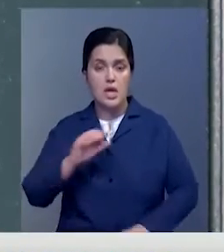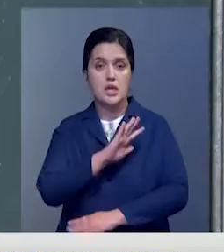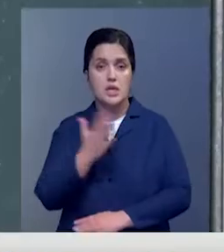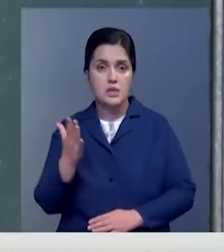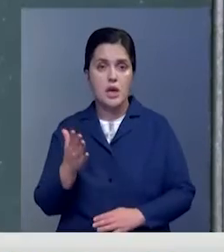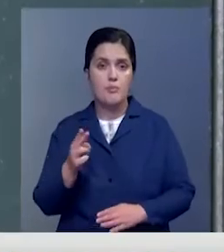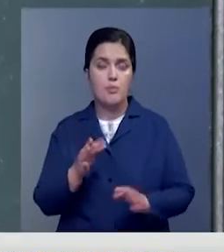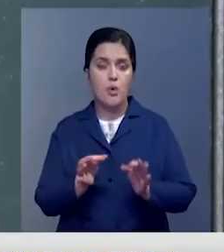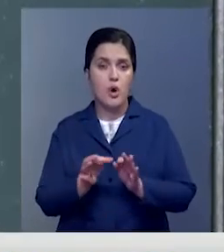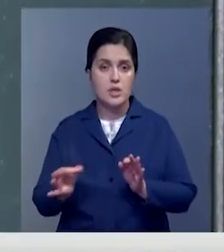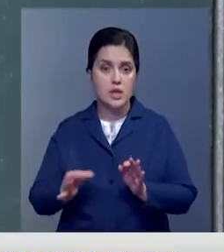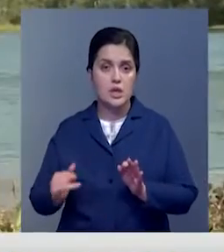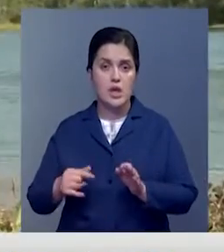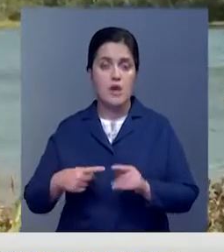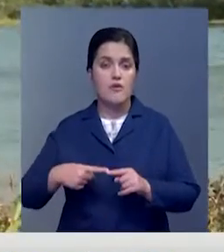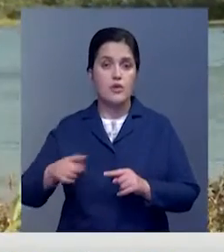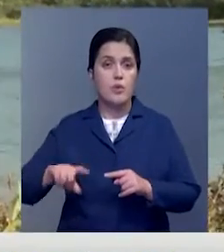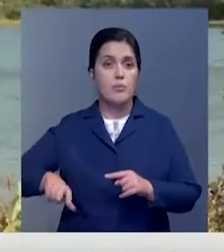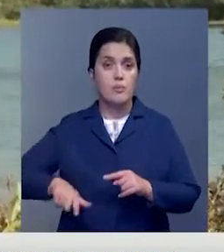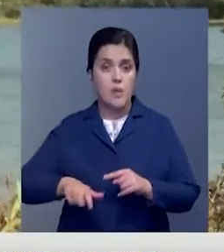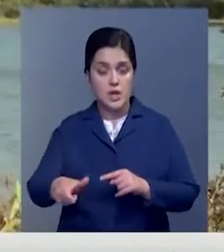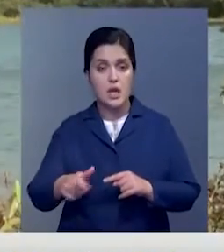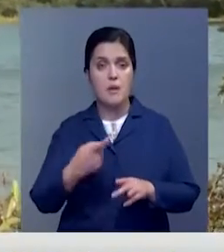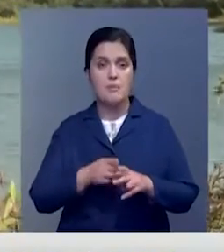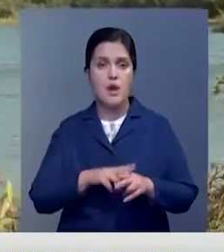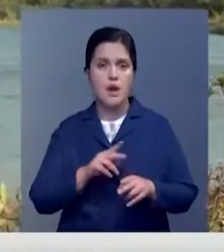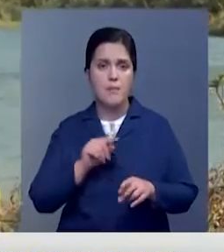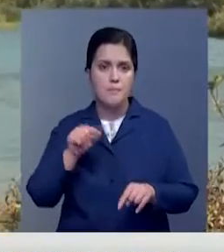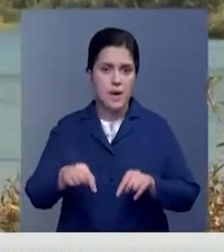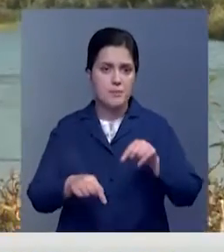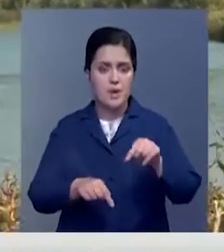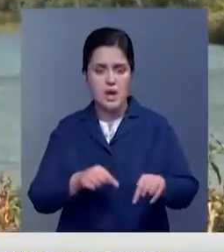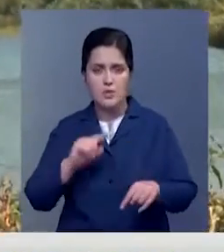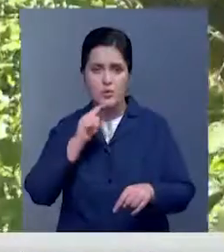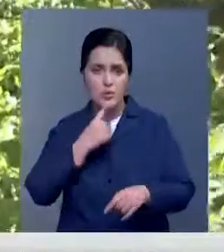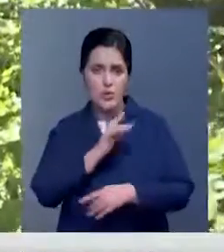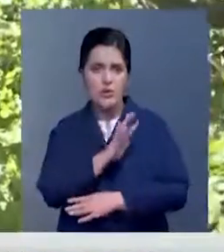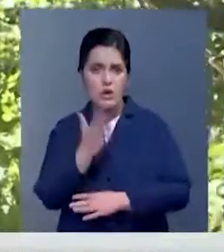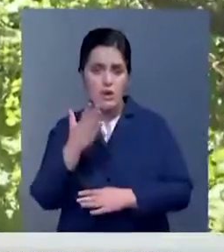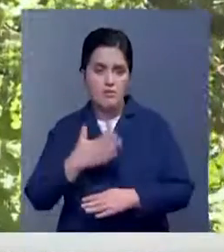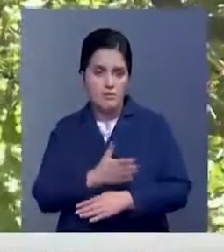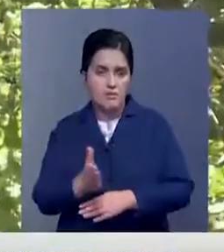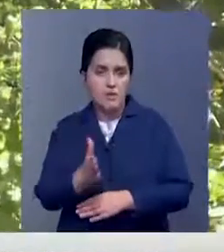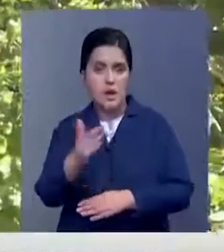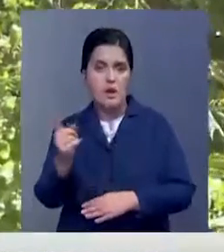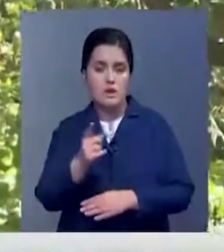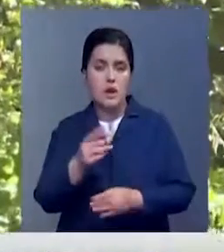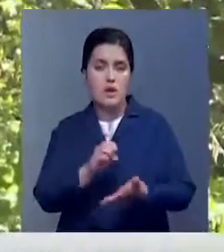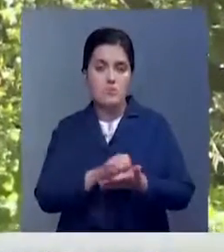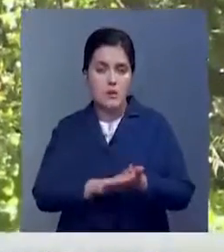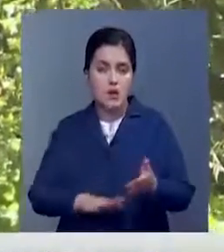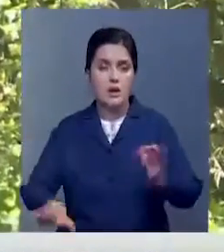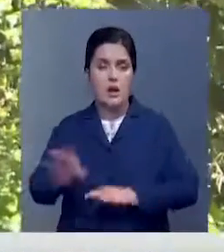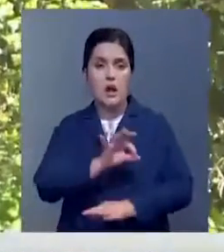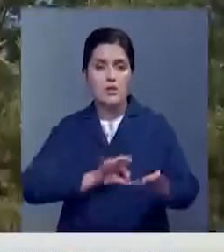островам в основном, но и вдоль побережья. Форсируя реки и пробираясь сквозь дебри восточно-казахстанских лесов, специалисты корректируют карту